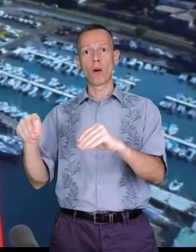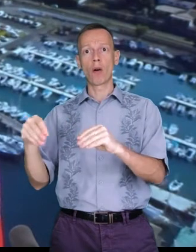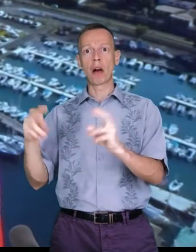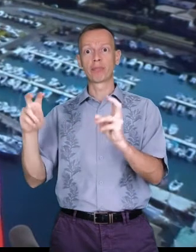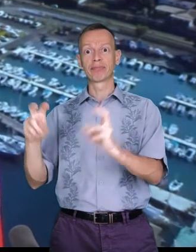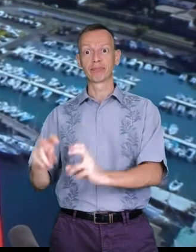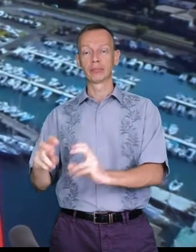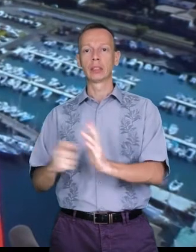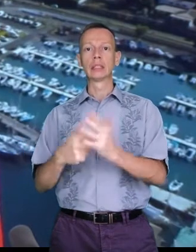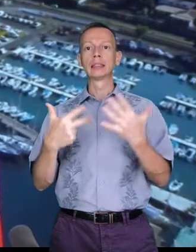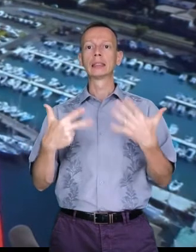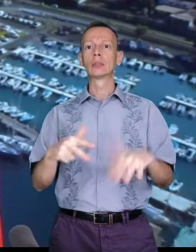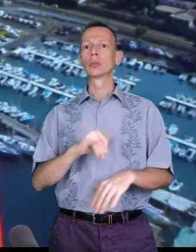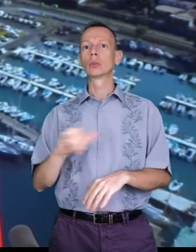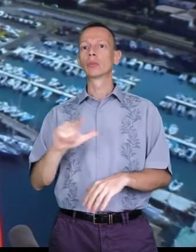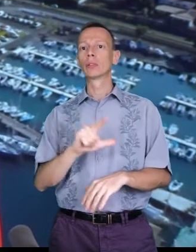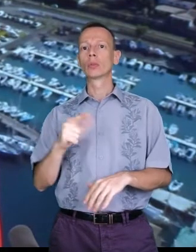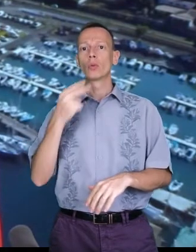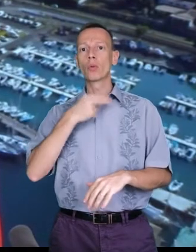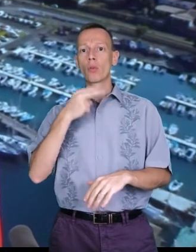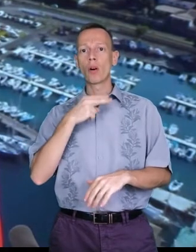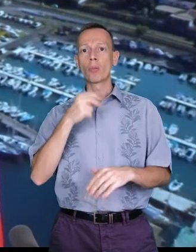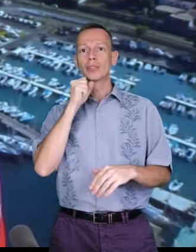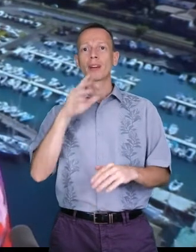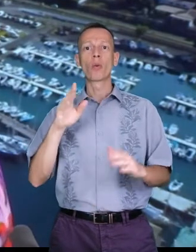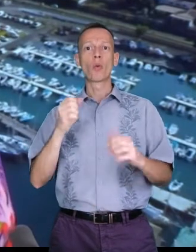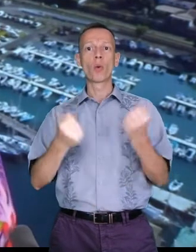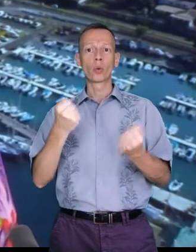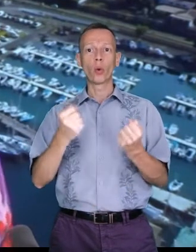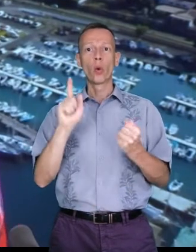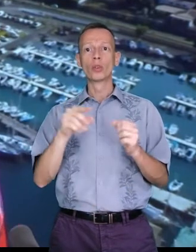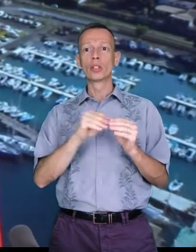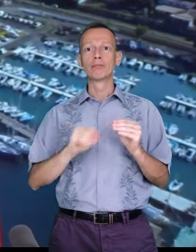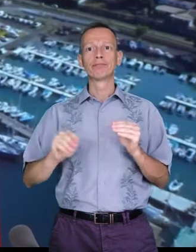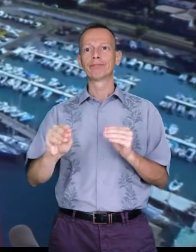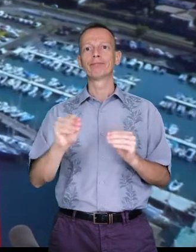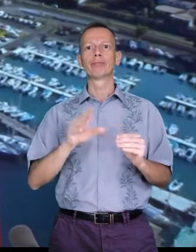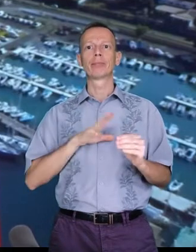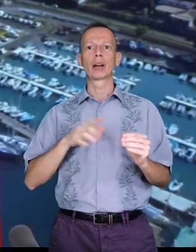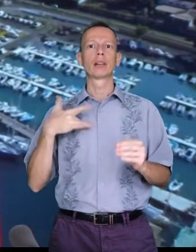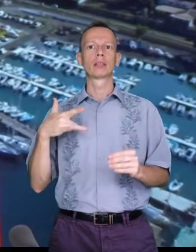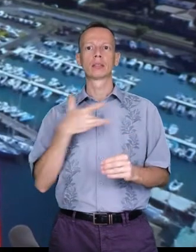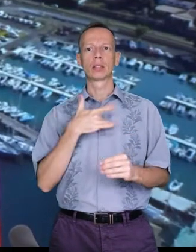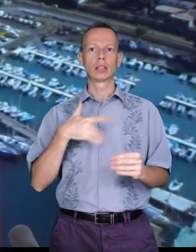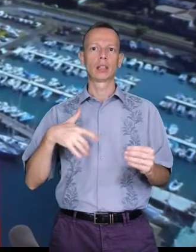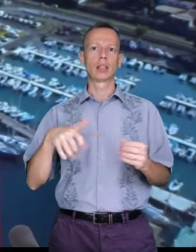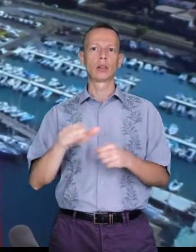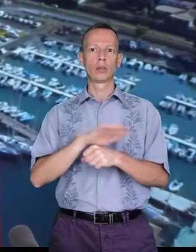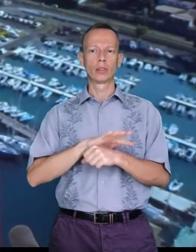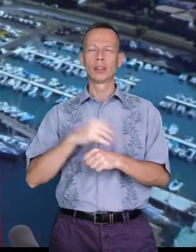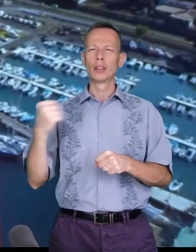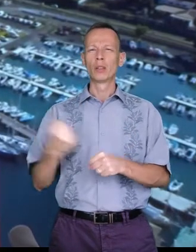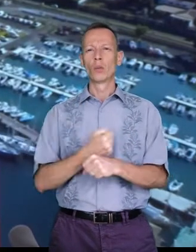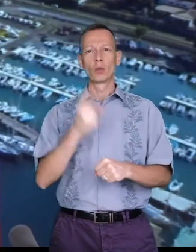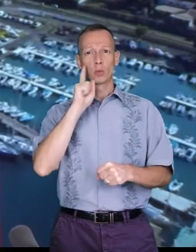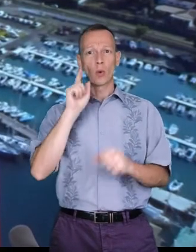18 au 22 novembre, ce sont les dates du prochain salon de l'auto qui a dû être repoussé en raison de la crise sanitaire. On le sait, un salon